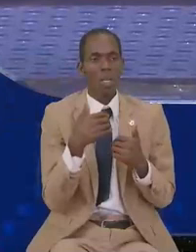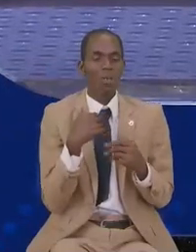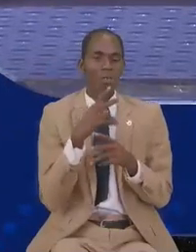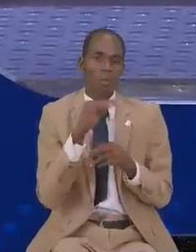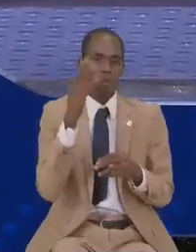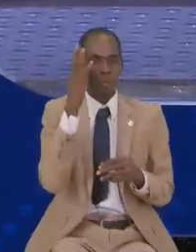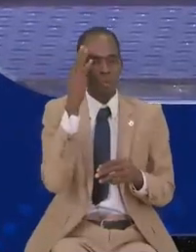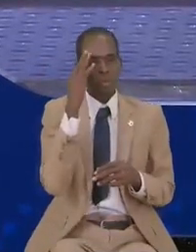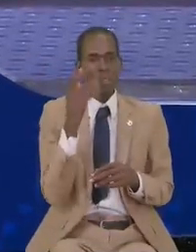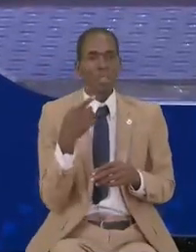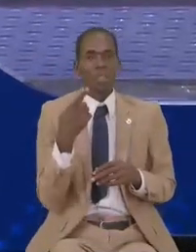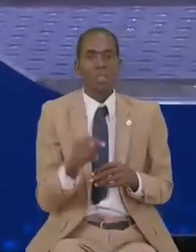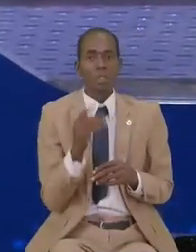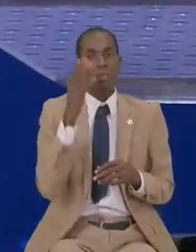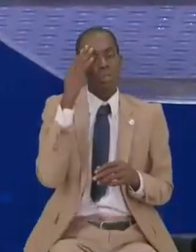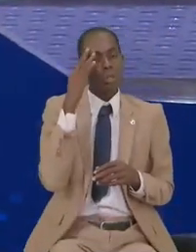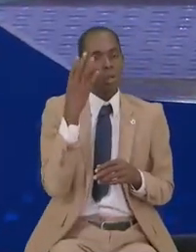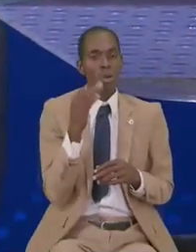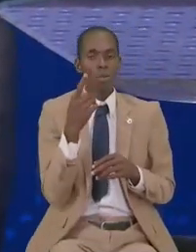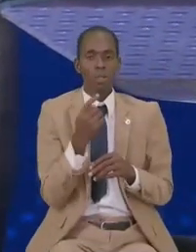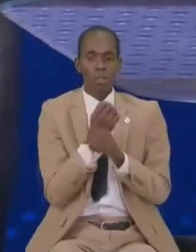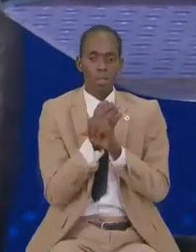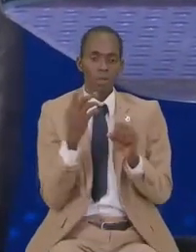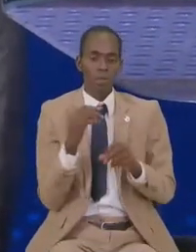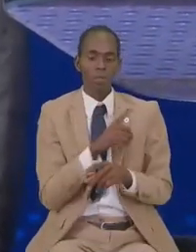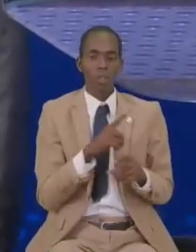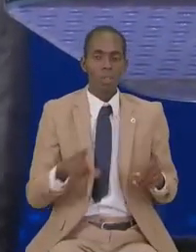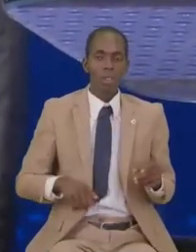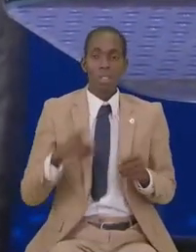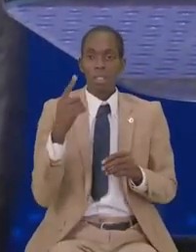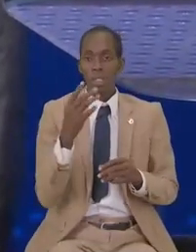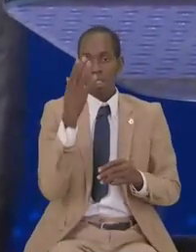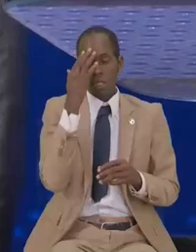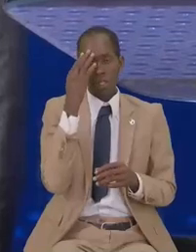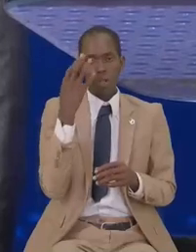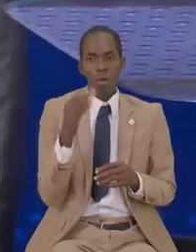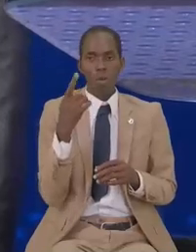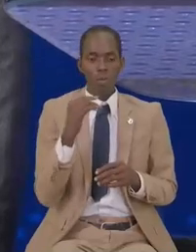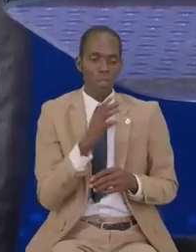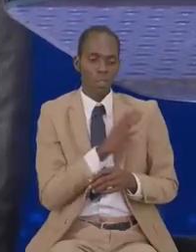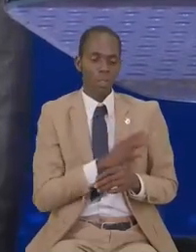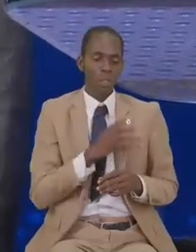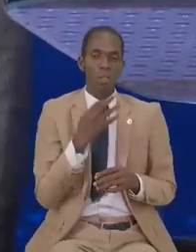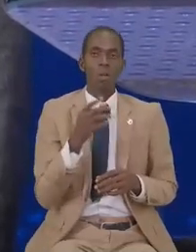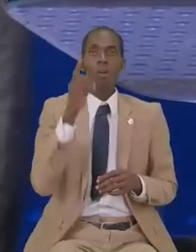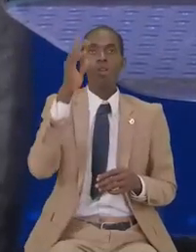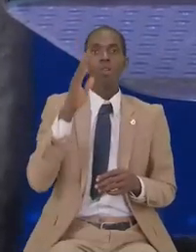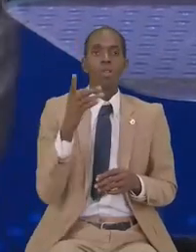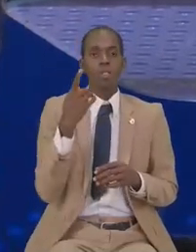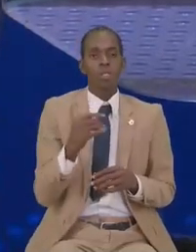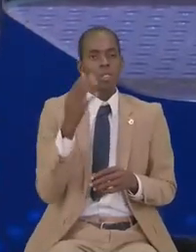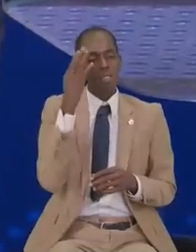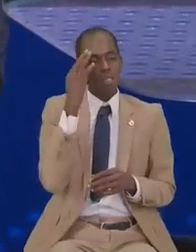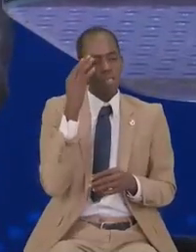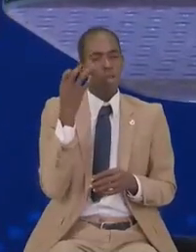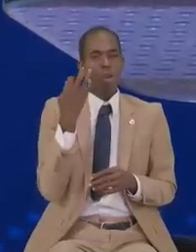Parce que ces gens n'ont pas la connaissance du salut. Ces gens n'ont pas la connaissance du caractère de Dieu. Ils n'ont pas